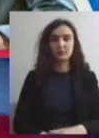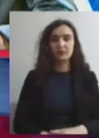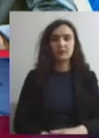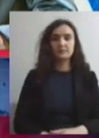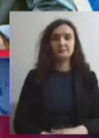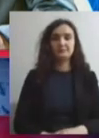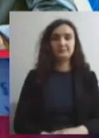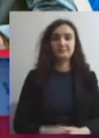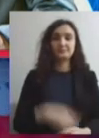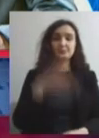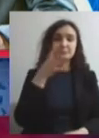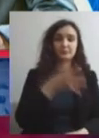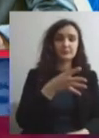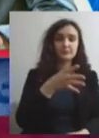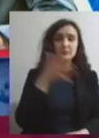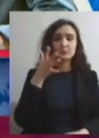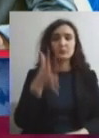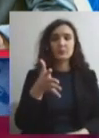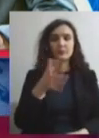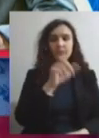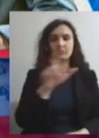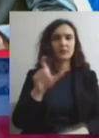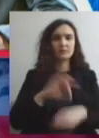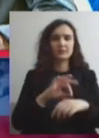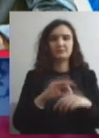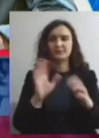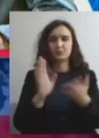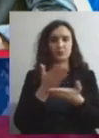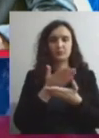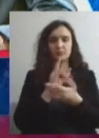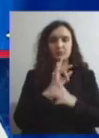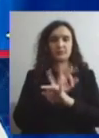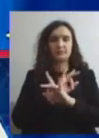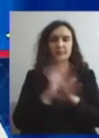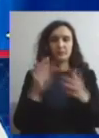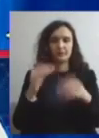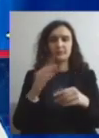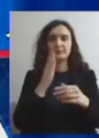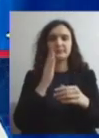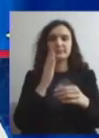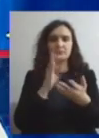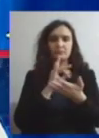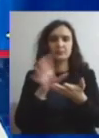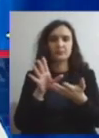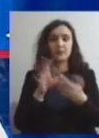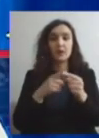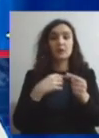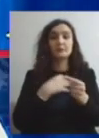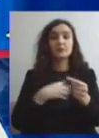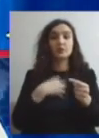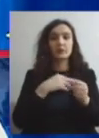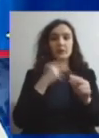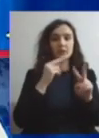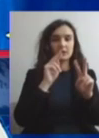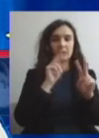4-დან 5000-მდე პაციენტის მოლოდინი დღესდღეობით მოხსნილი არის. თუმცა ისევ ვიმეორებ, ძალიან მნიშვნელოვანია ის დაკვირვება, რომელსაც